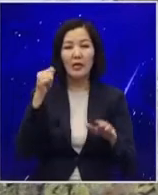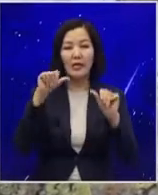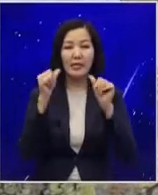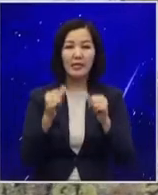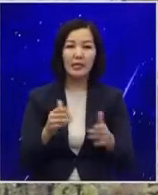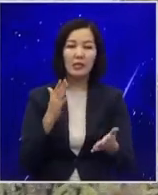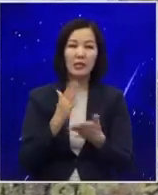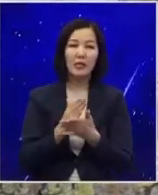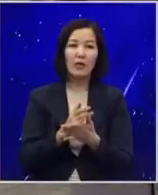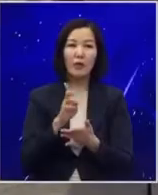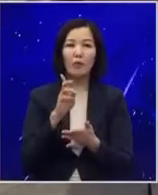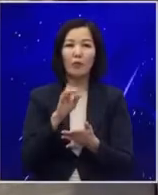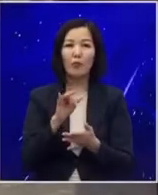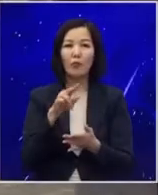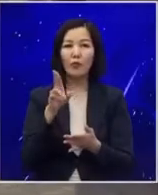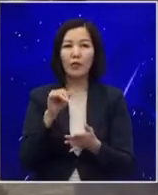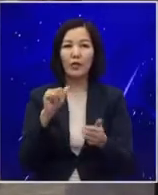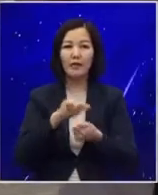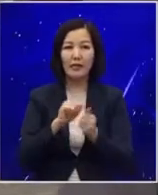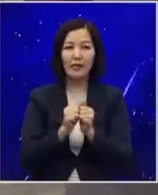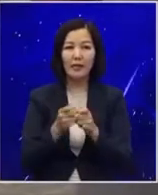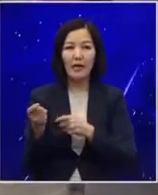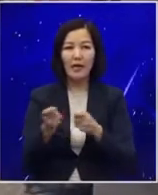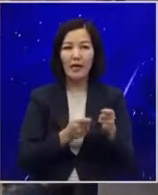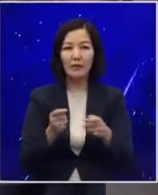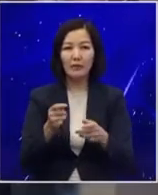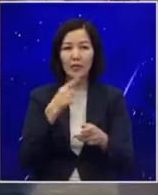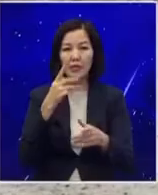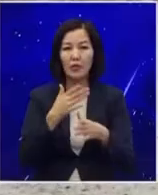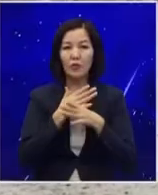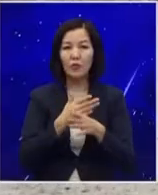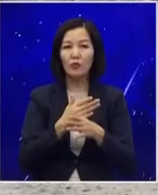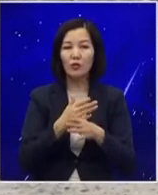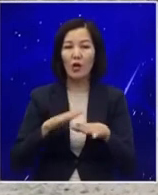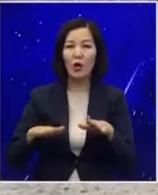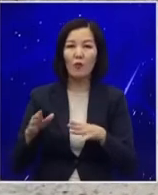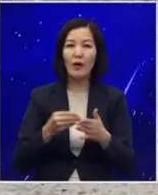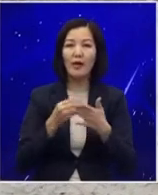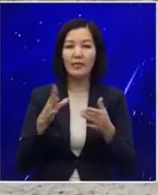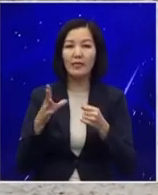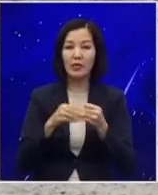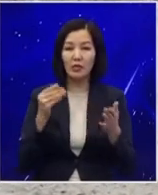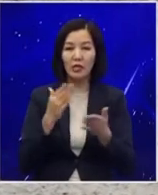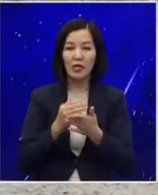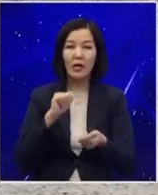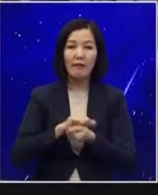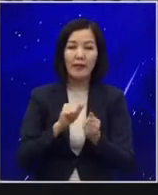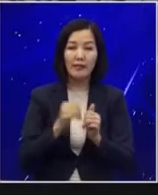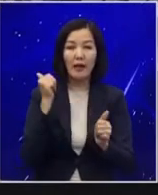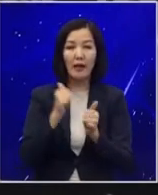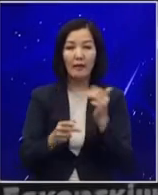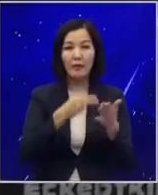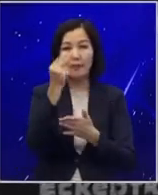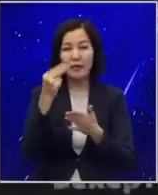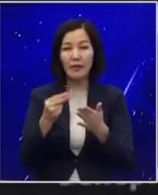Соның бірі мына Будда бейнеленген тас. Жергілікті әкімдік өкілдерінің айтуынша, бұл аумақ қасиетті деп саналған. Тастағы әр бейненің